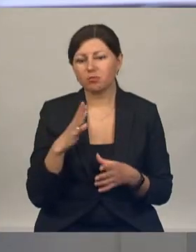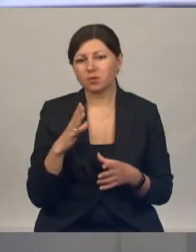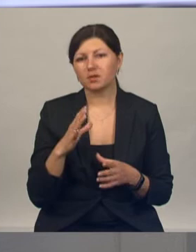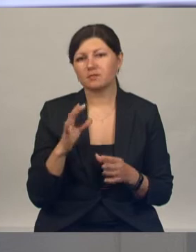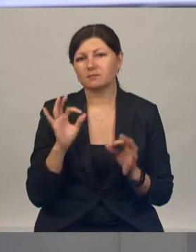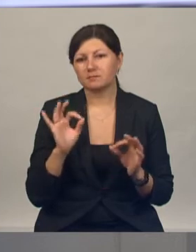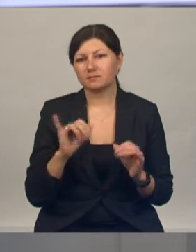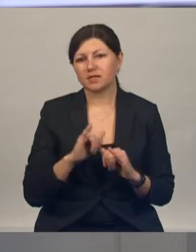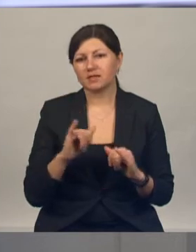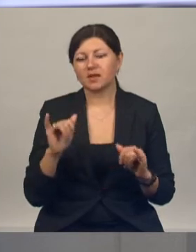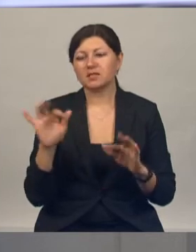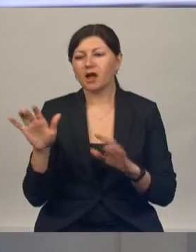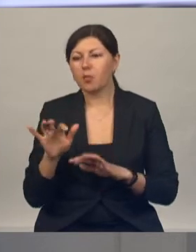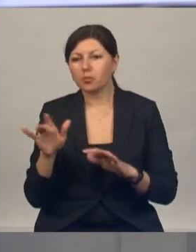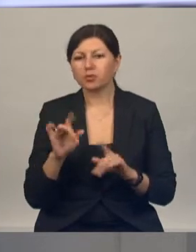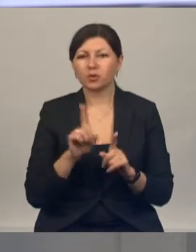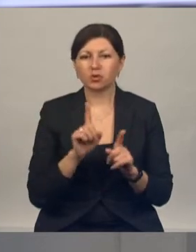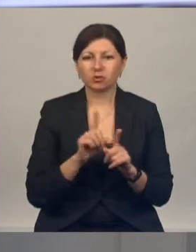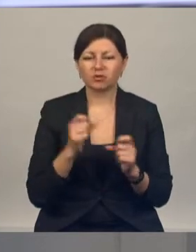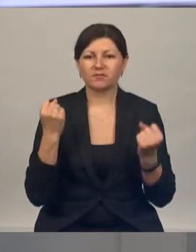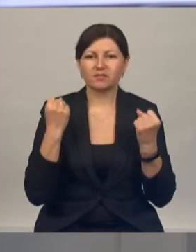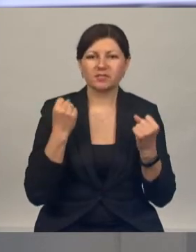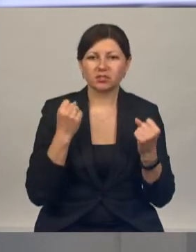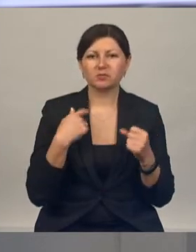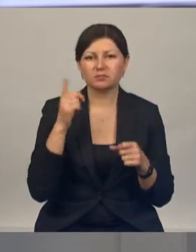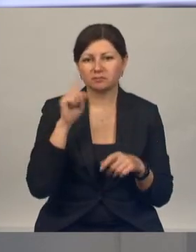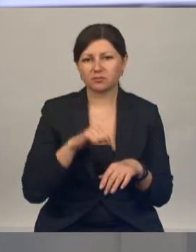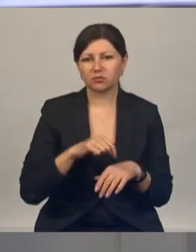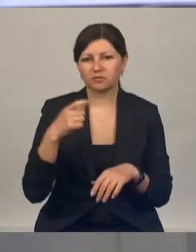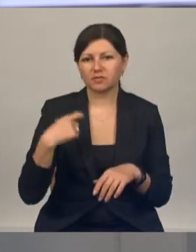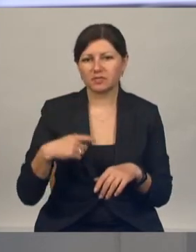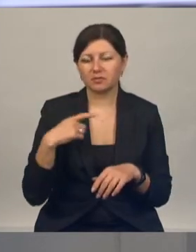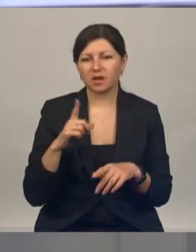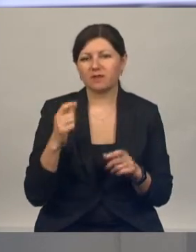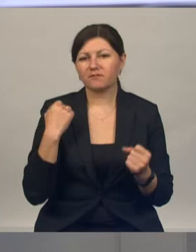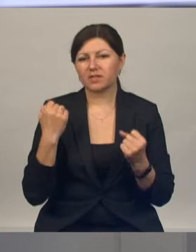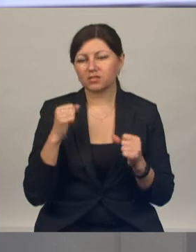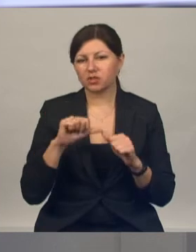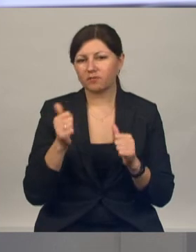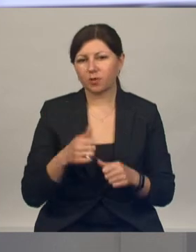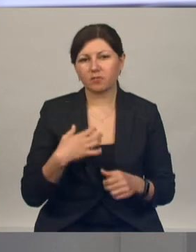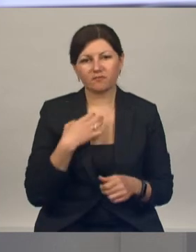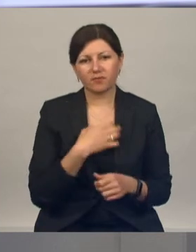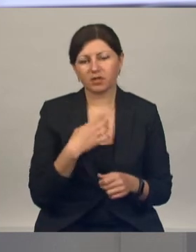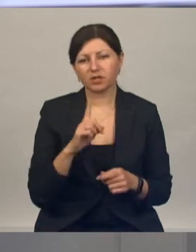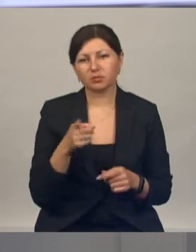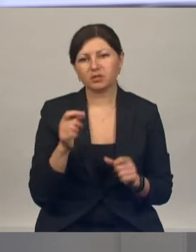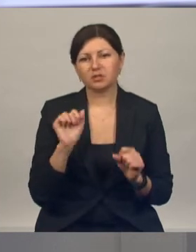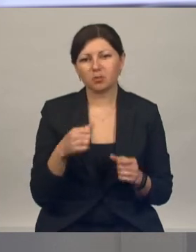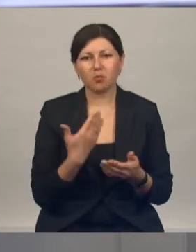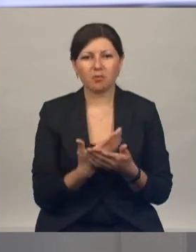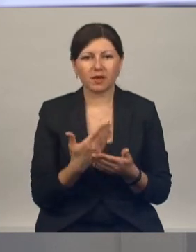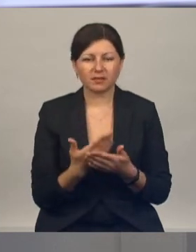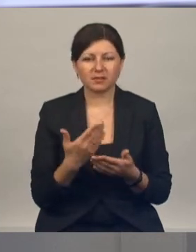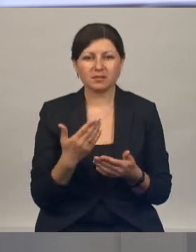развитие, чтобы вот помимо компьютерного спорта он занимался физическим. Потому что я на себе прочувствовал, насколько физическая форма важна для того, чтобы ты мог показать результат